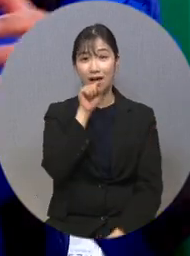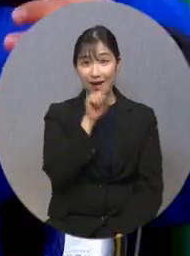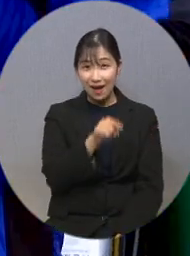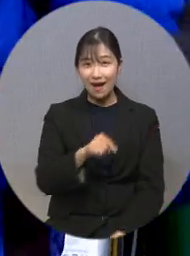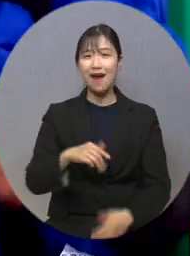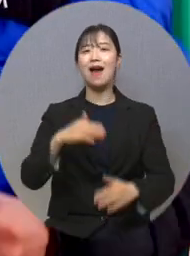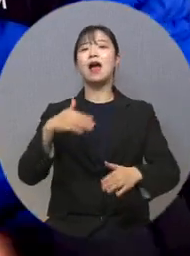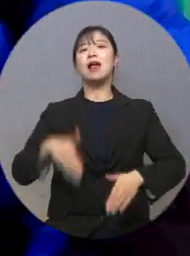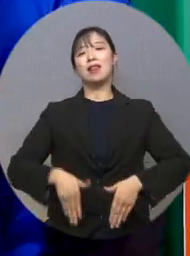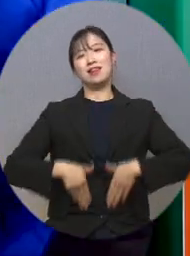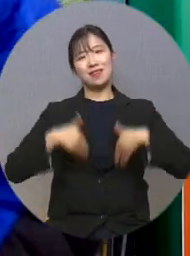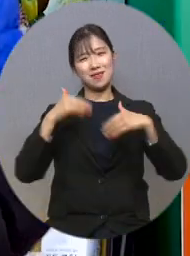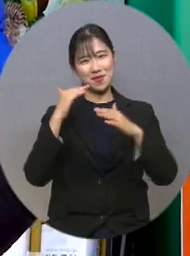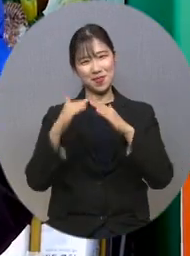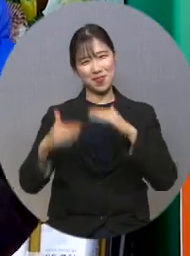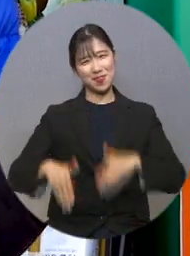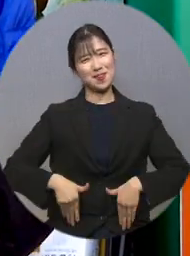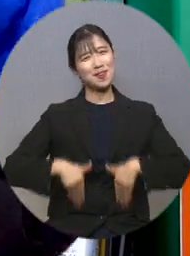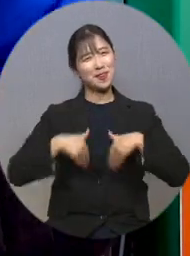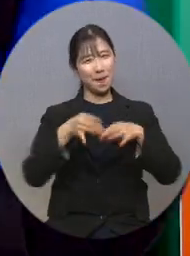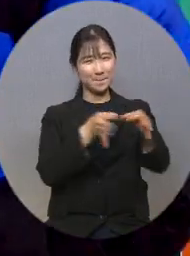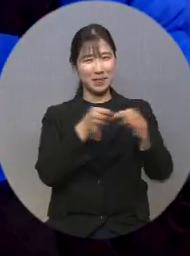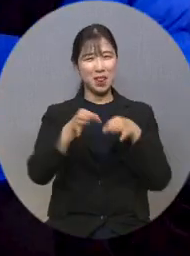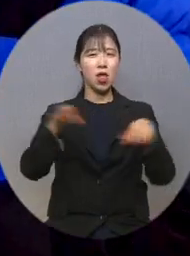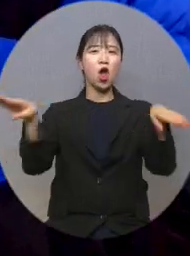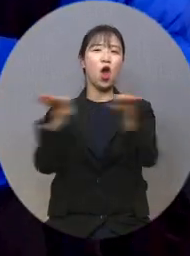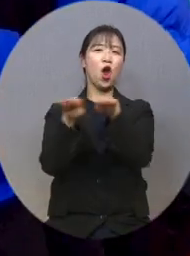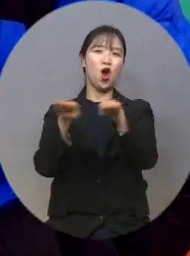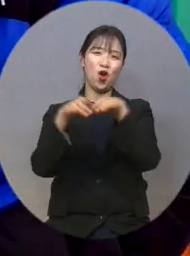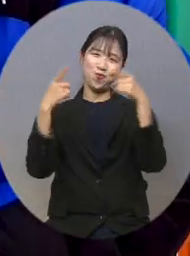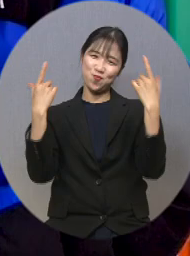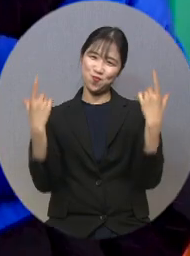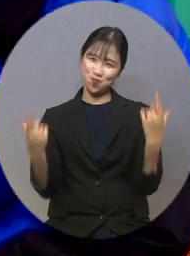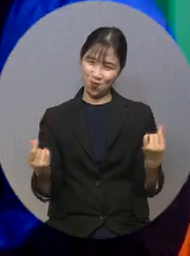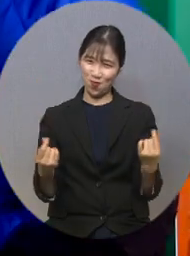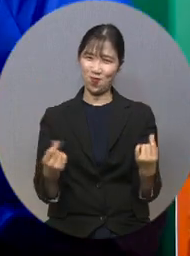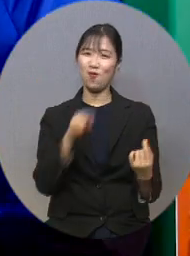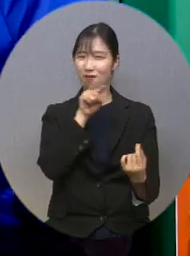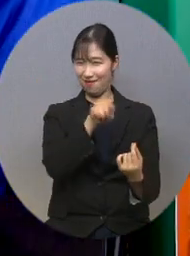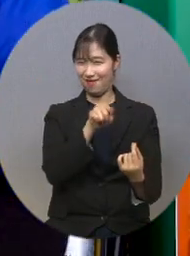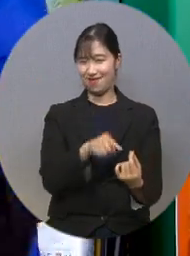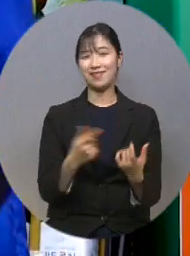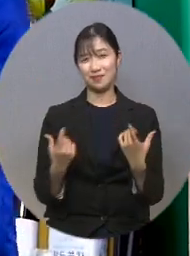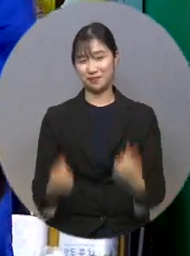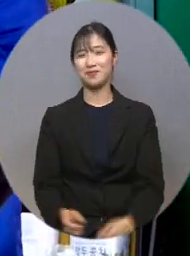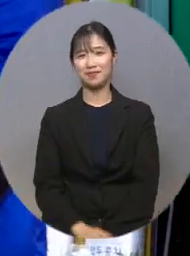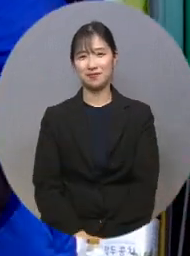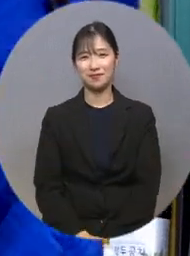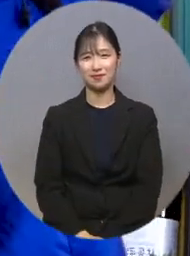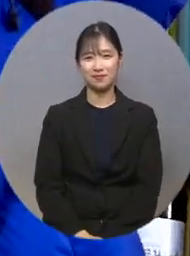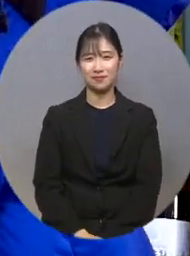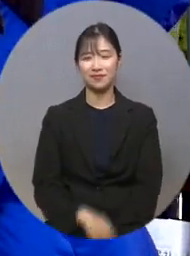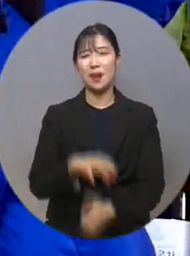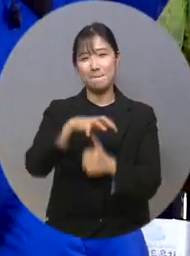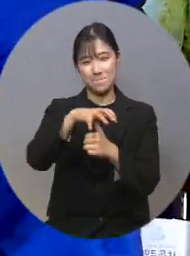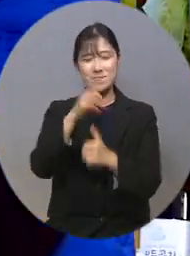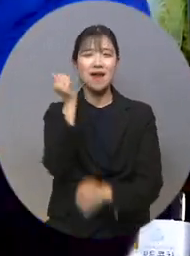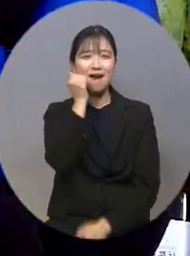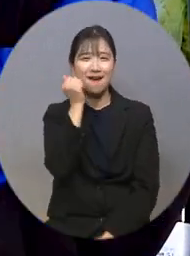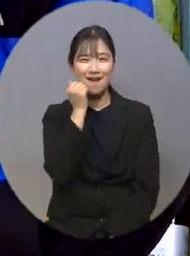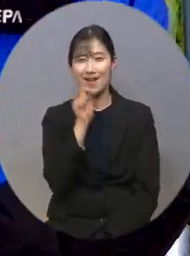남도장터 아마존이 어깨를 나란히 하고 있습니다. 남도장터에 들어있는데, 아마존에도 들어있는 제품이 바로 이.